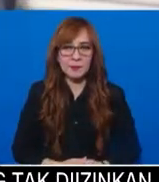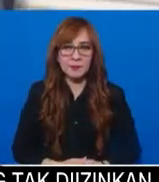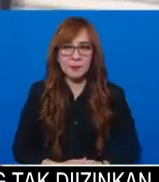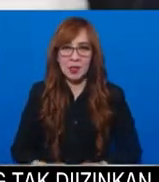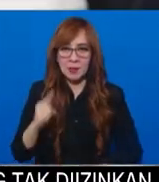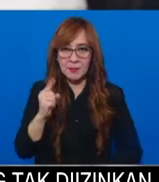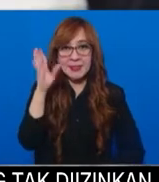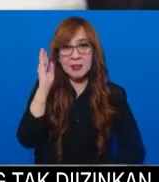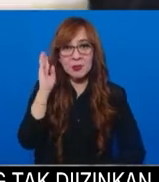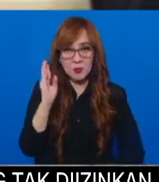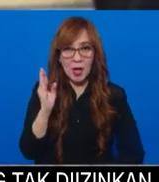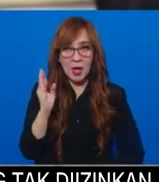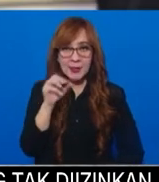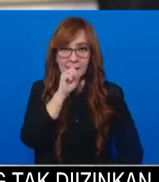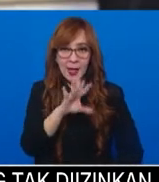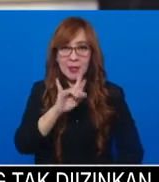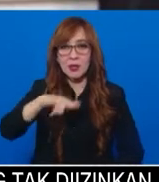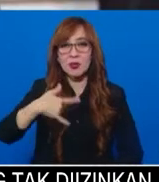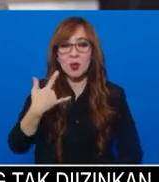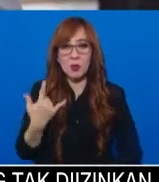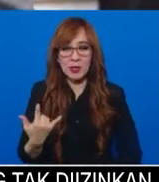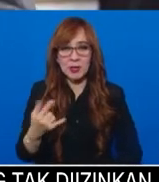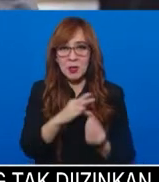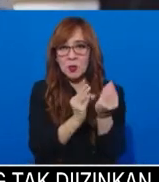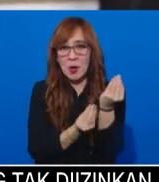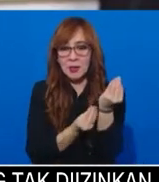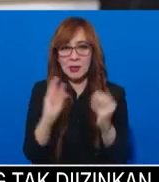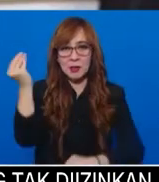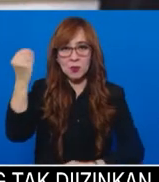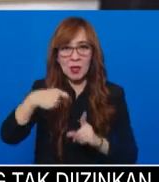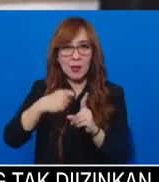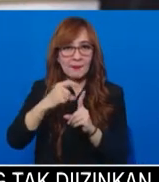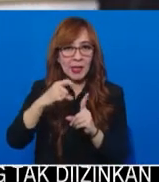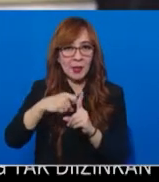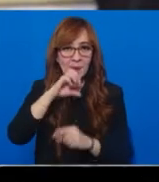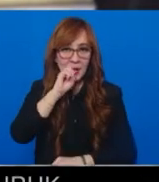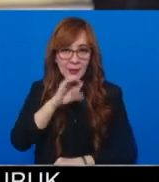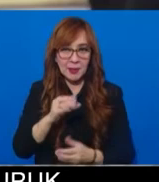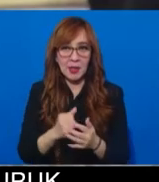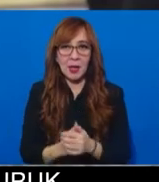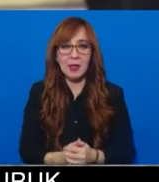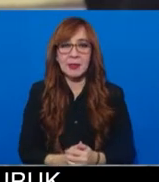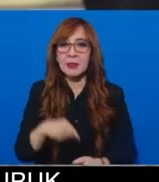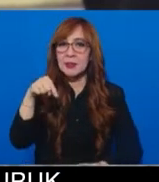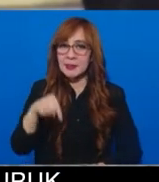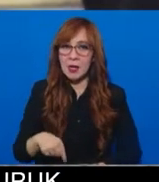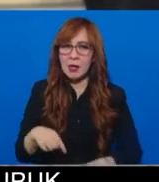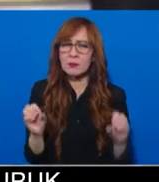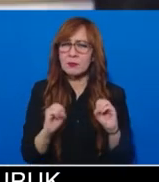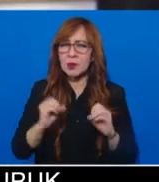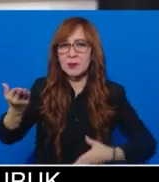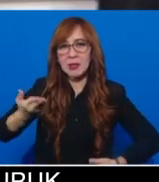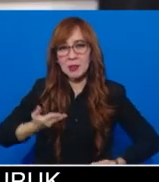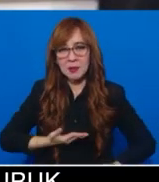Meski sudah diteken oleh Jokowi, Wakil Ketua KPK Yohanis Tanak mengaku pihaknya hingga saat ini belum menerima